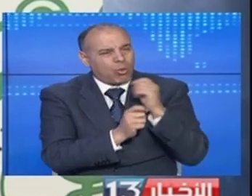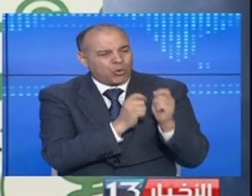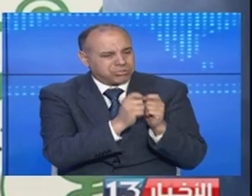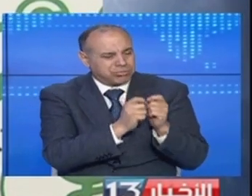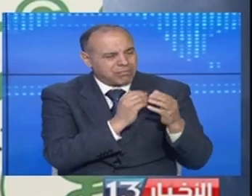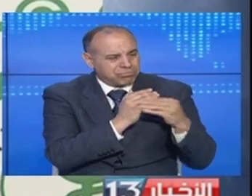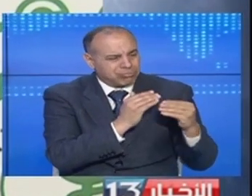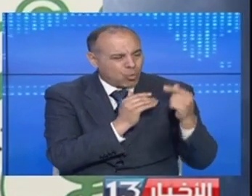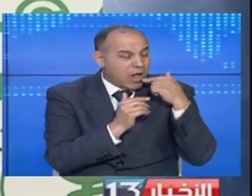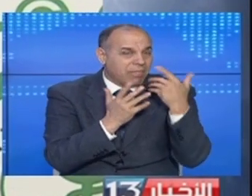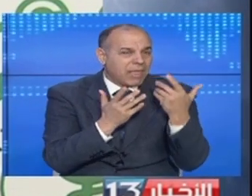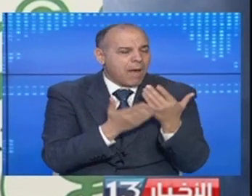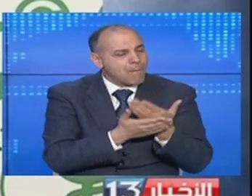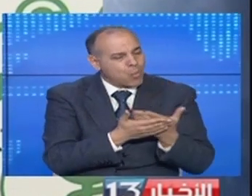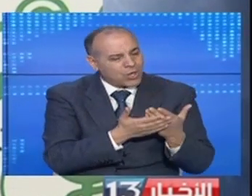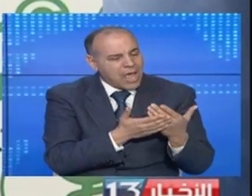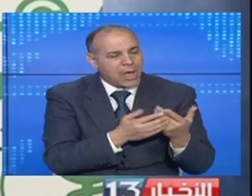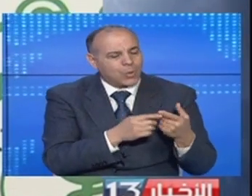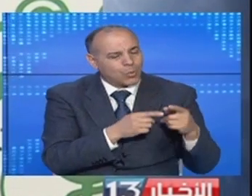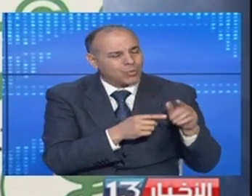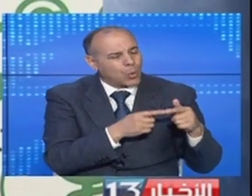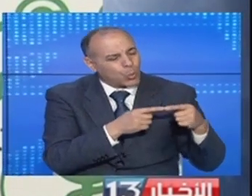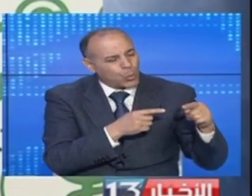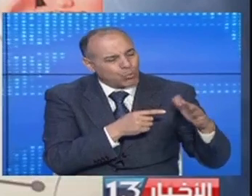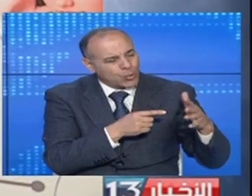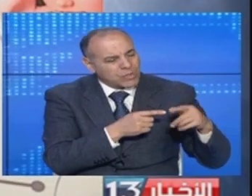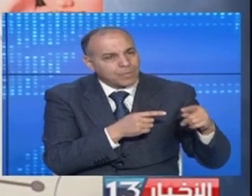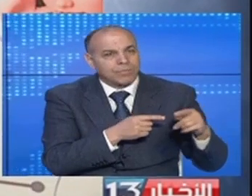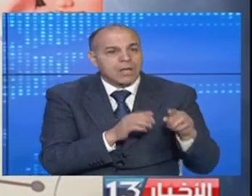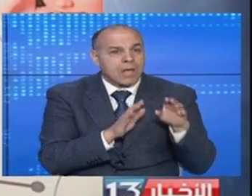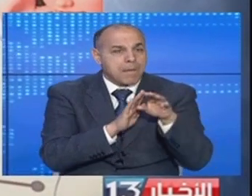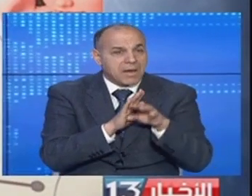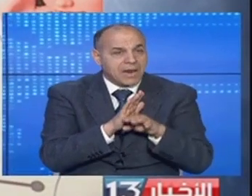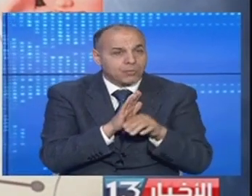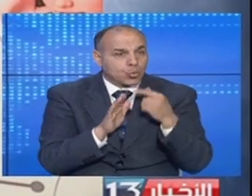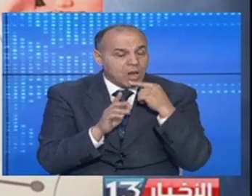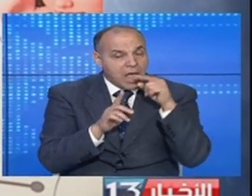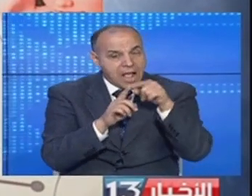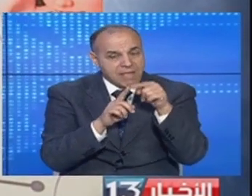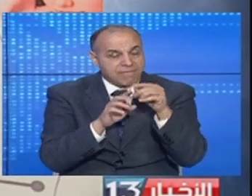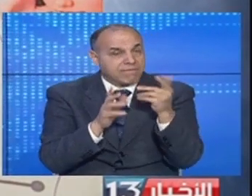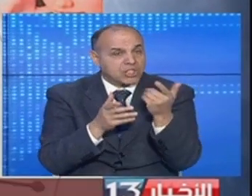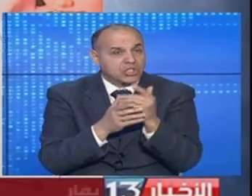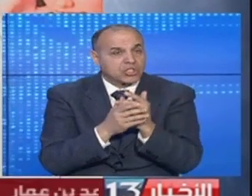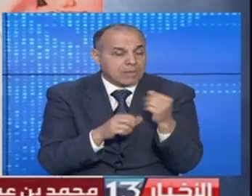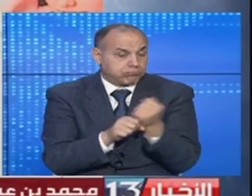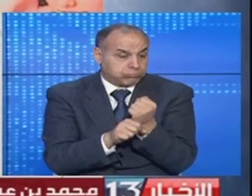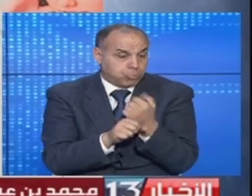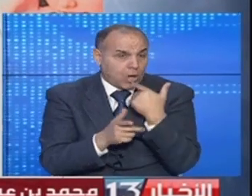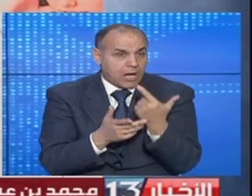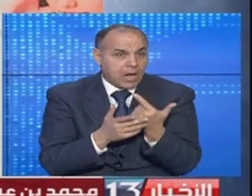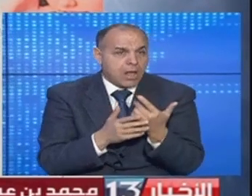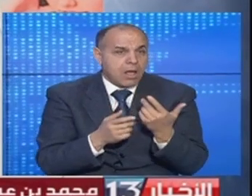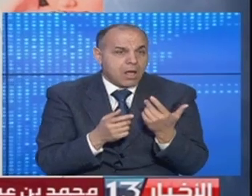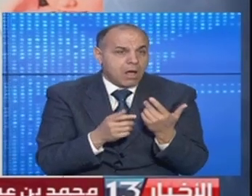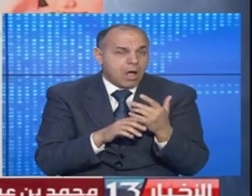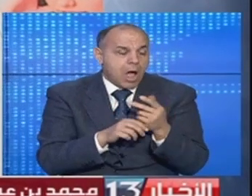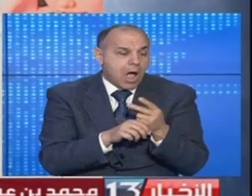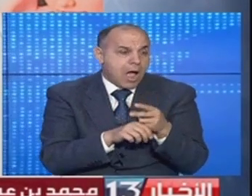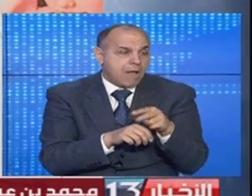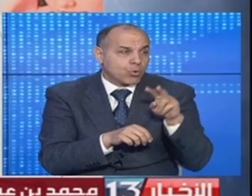واليوم بيون وريحه متوسطه المدى ال مخطط يهدف لتضمن الاستثمارات التي بلغت في سنه